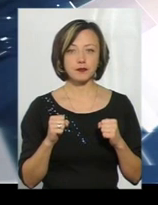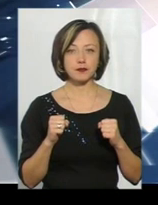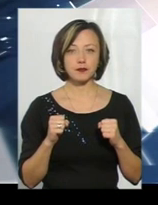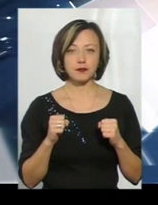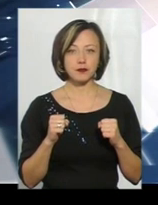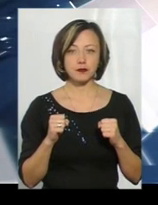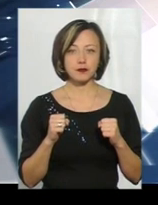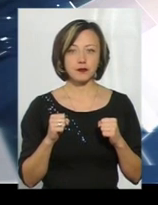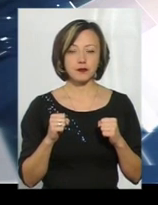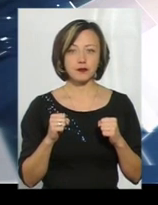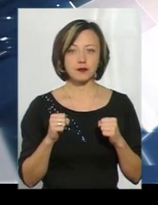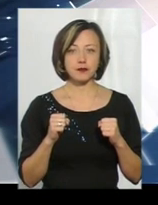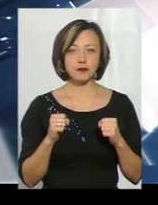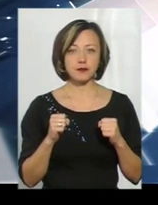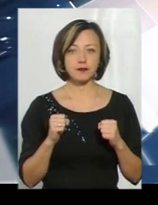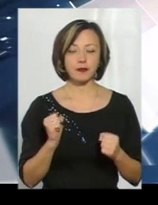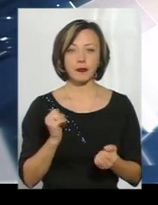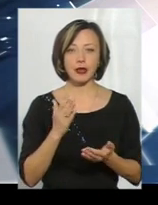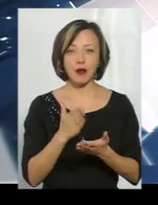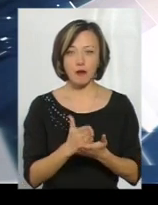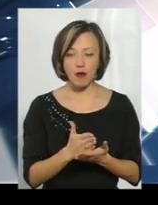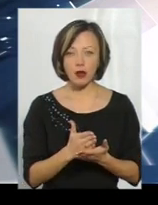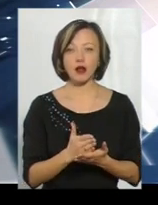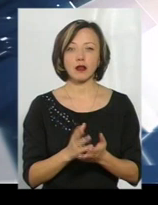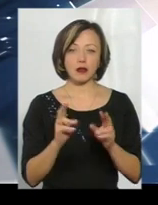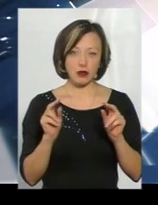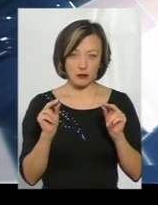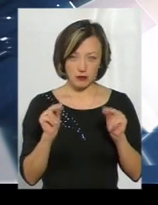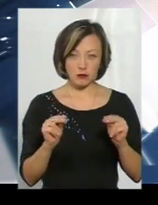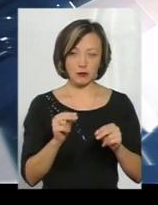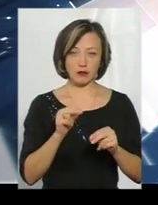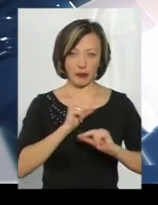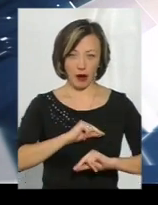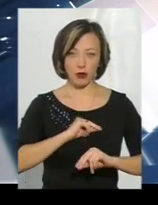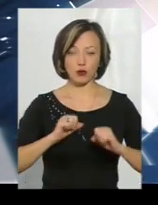люди спрямовані на добросовісну працю і намагаються